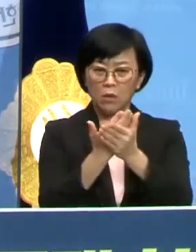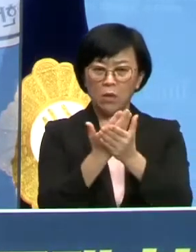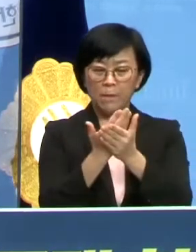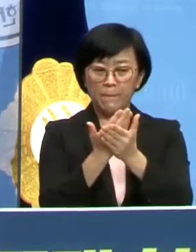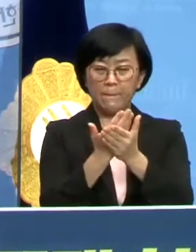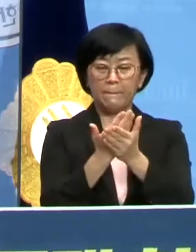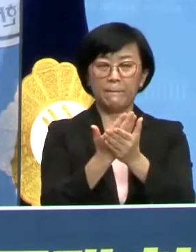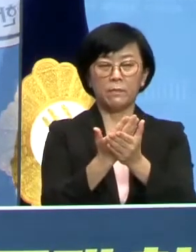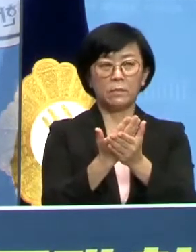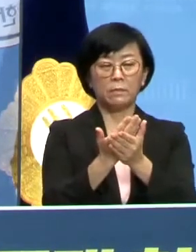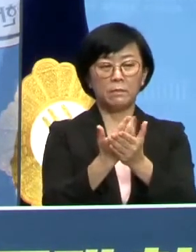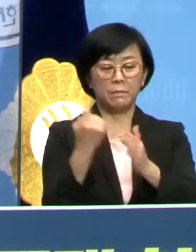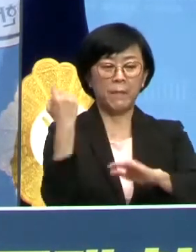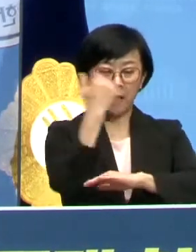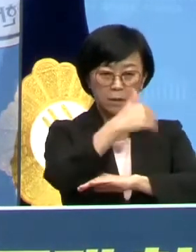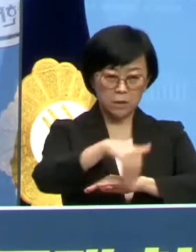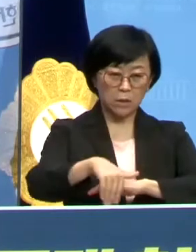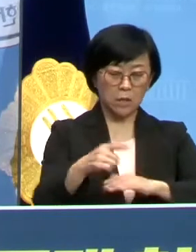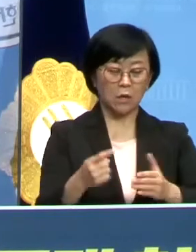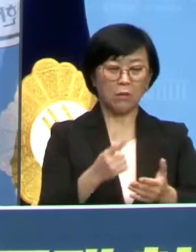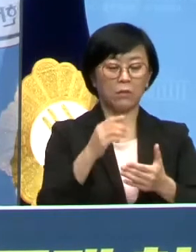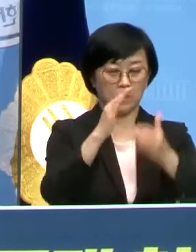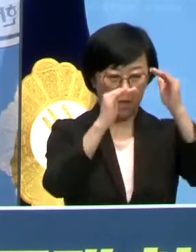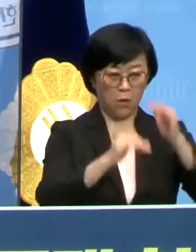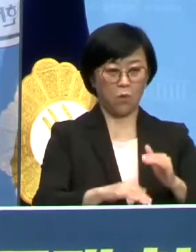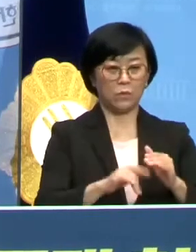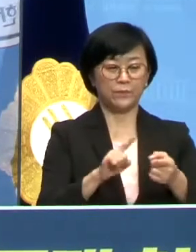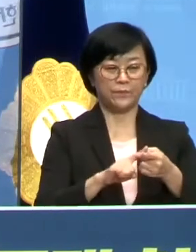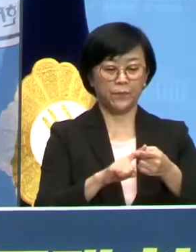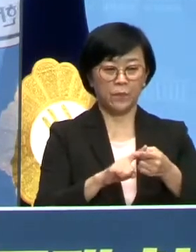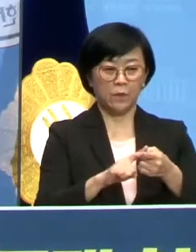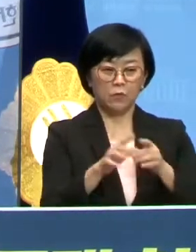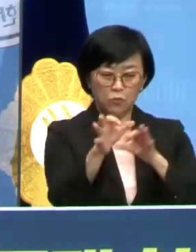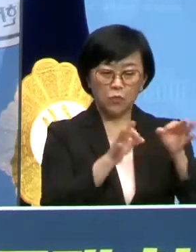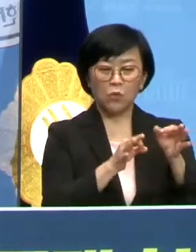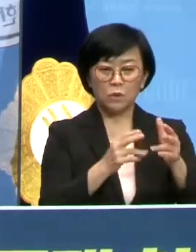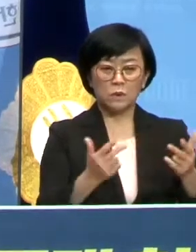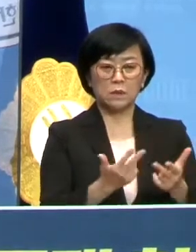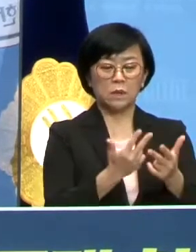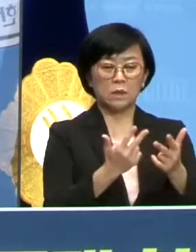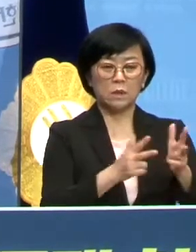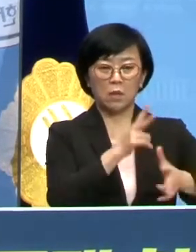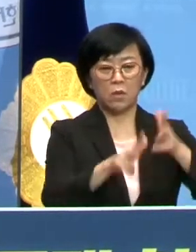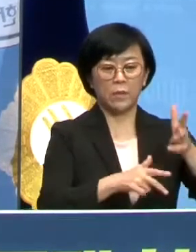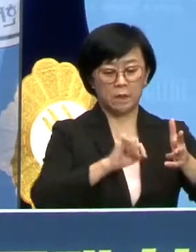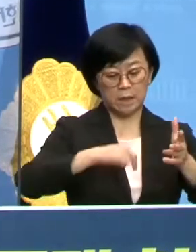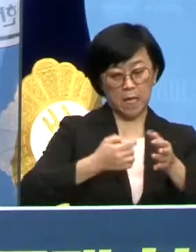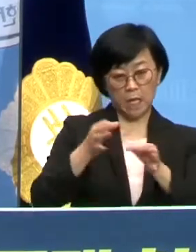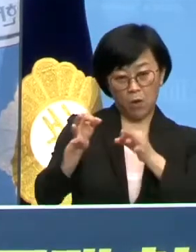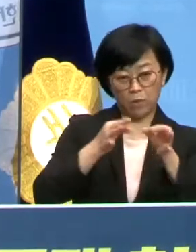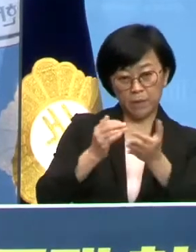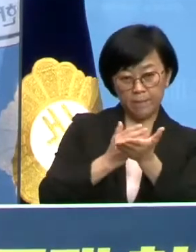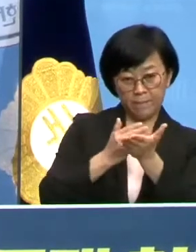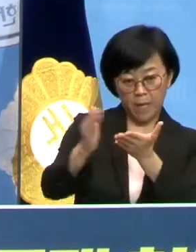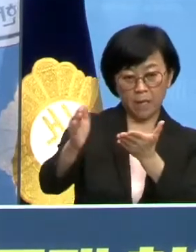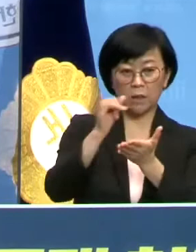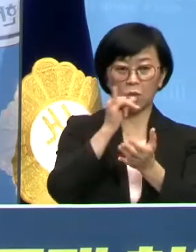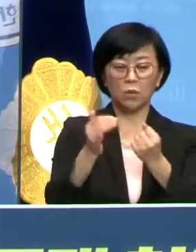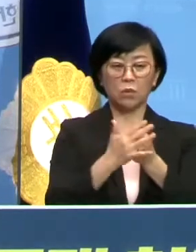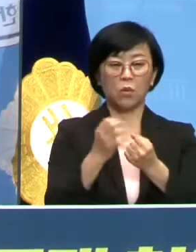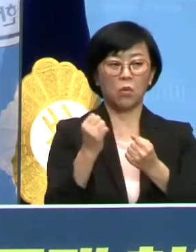아니었습니다 그 서류에 의하면 유통산업 에서 자영업자들을 강제로 퇴출시키고